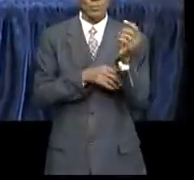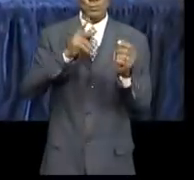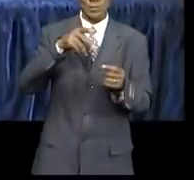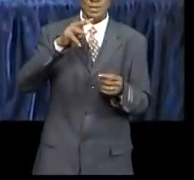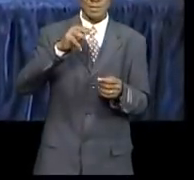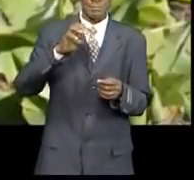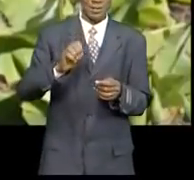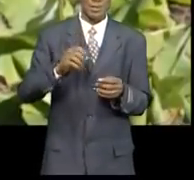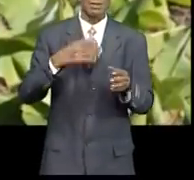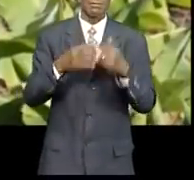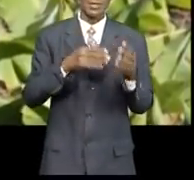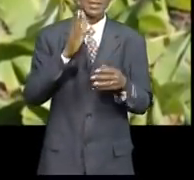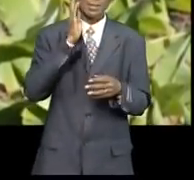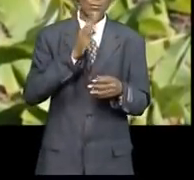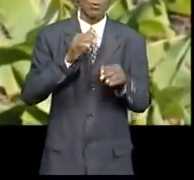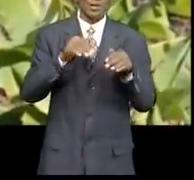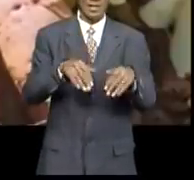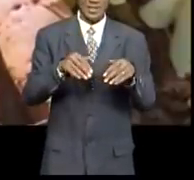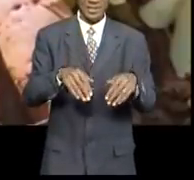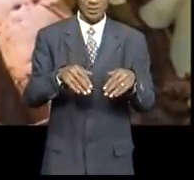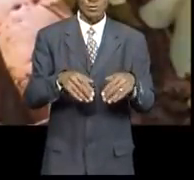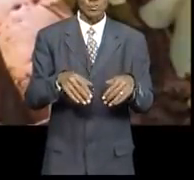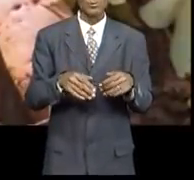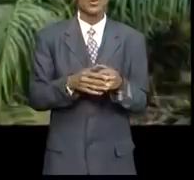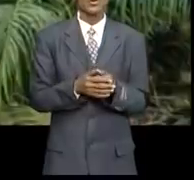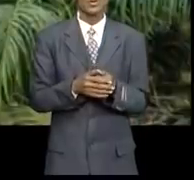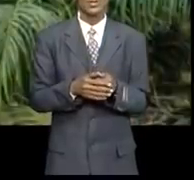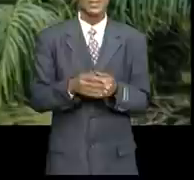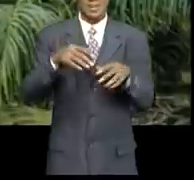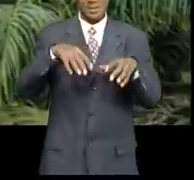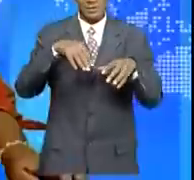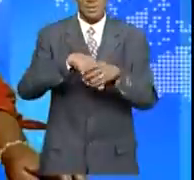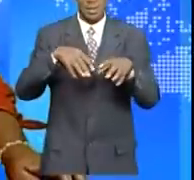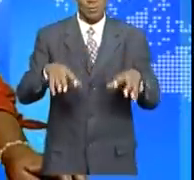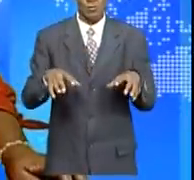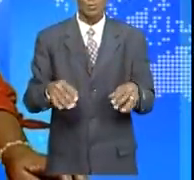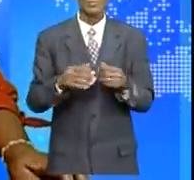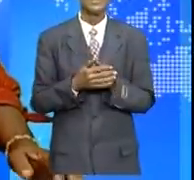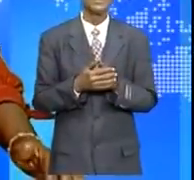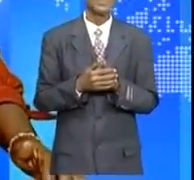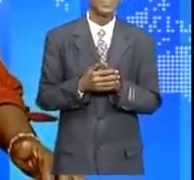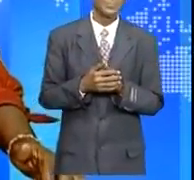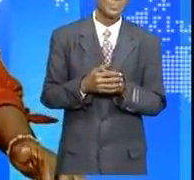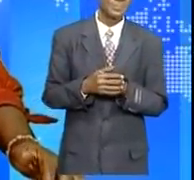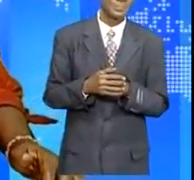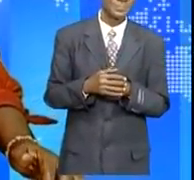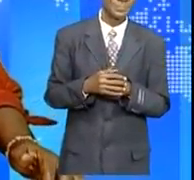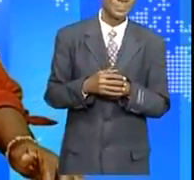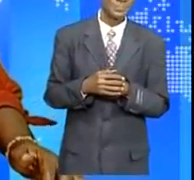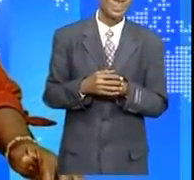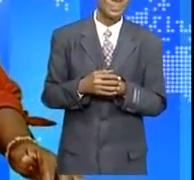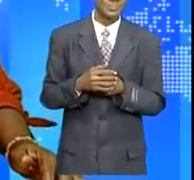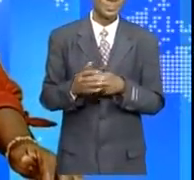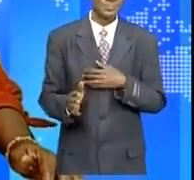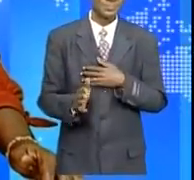l'agriculture secteur déterminant de création massive d'emplois en RDC. Il faut un plan B